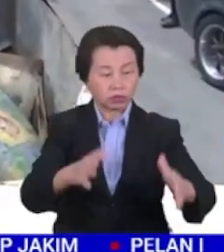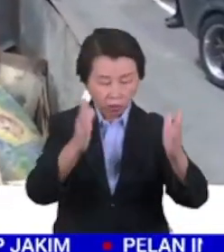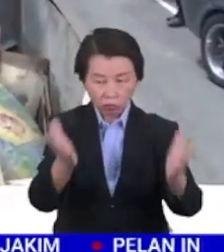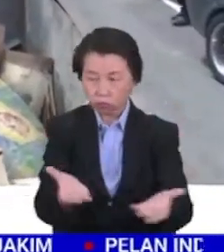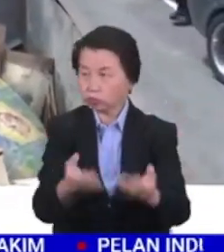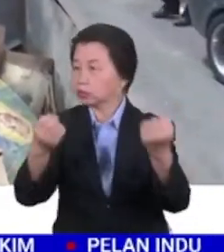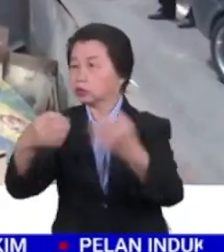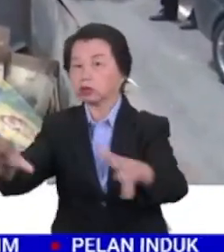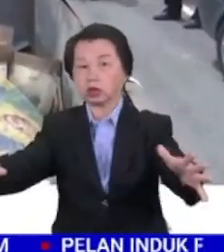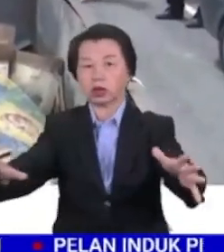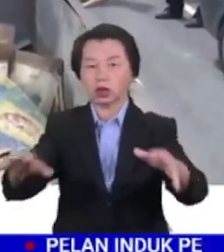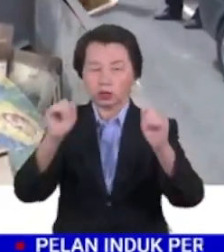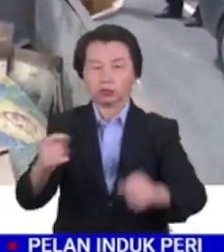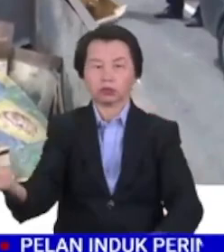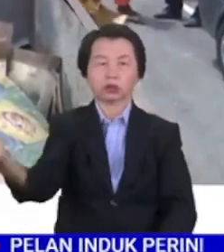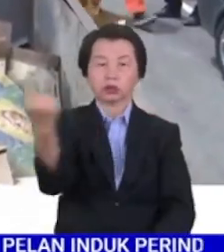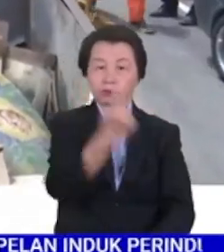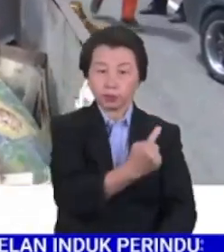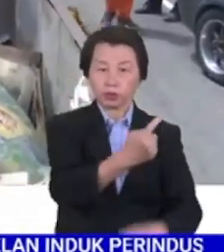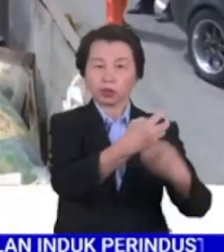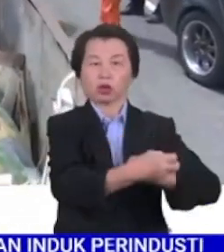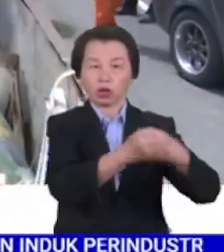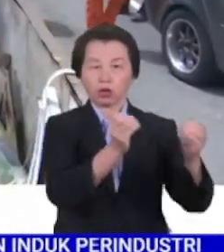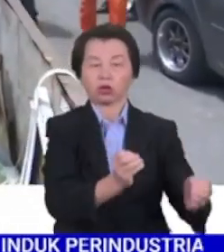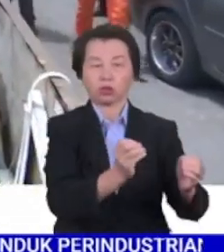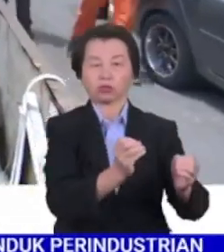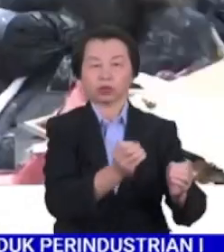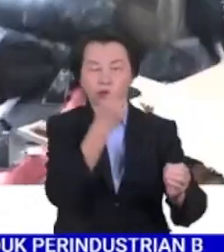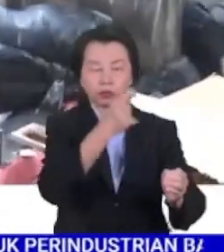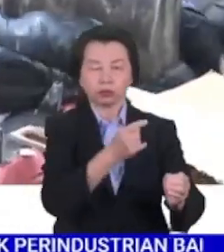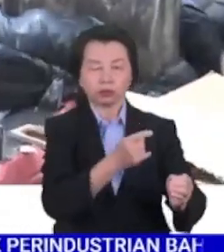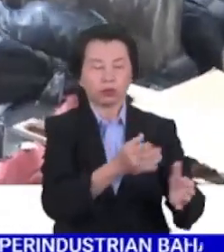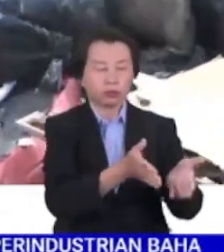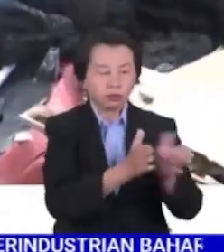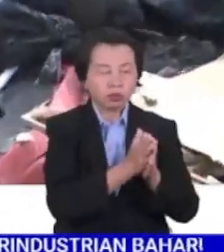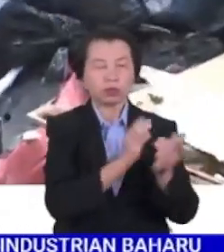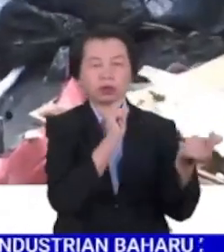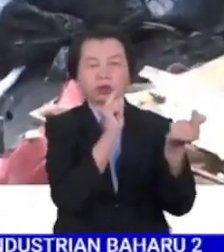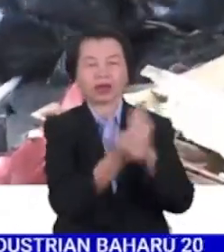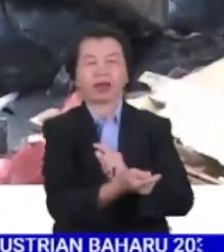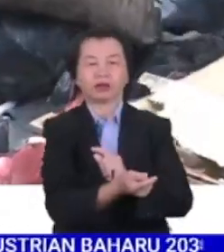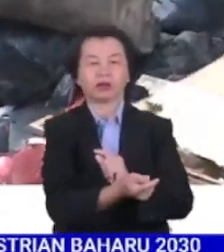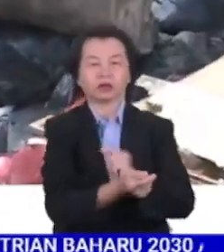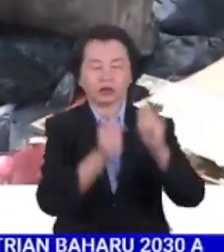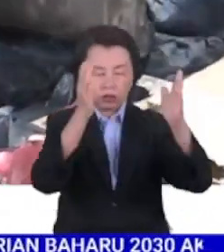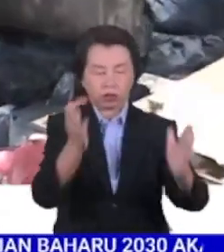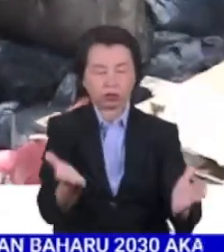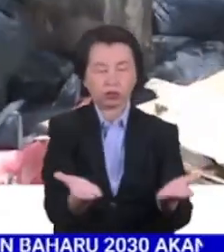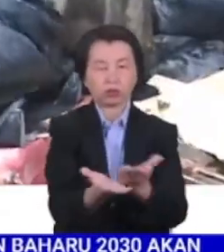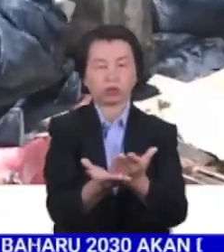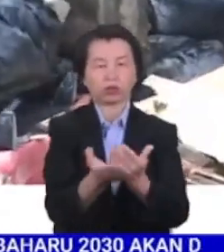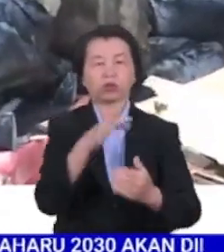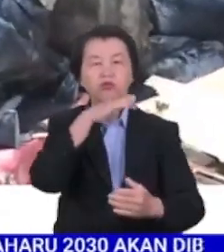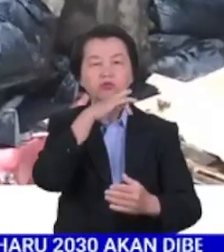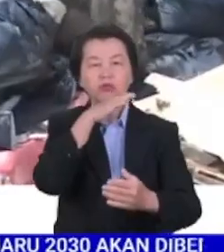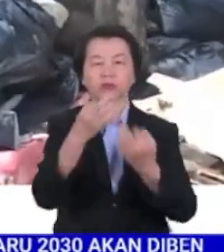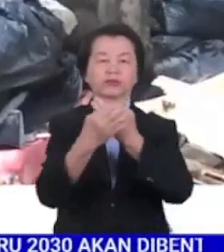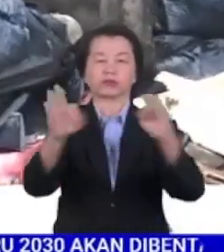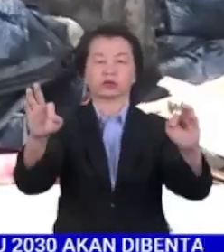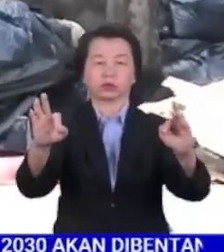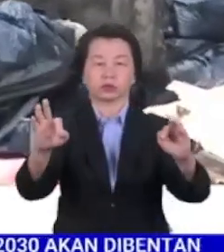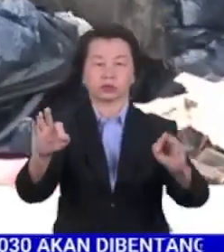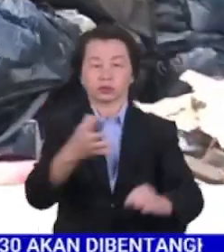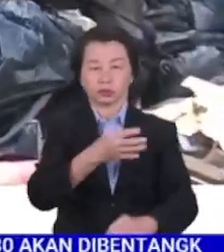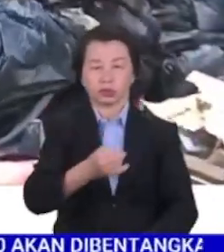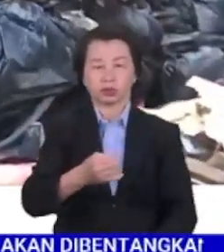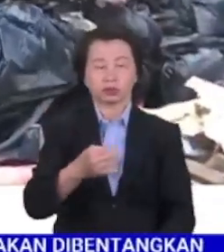beroda masing-masing, mereka boleh tampil ke pejabat SW Environment untuk mendapatkan penggantian tong secara percuma. Dan